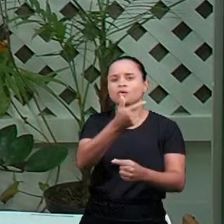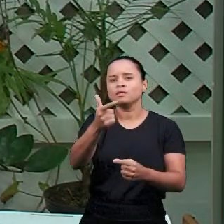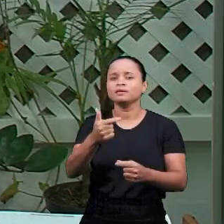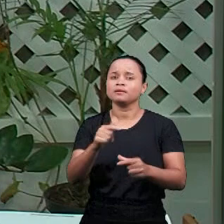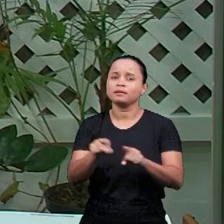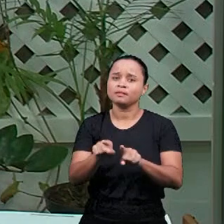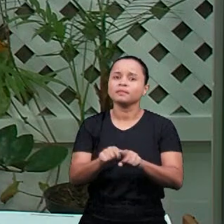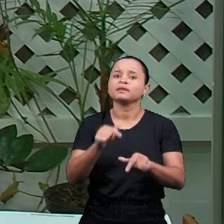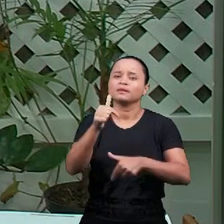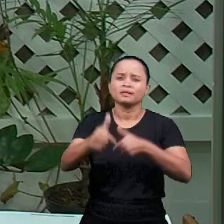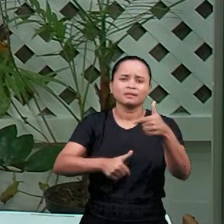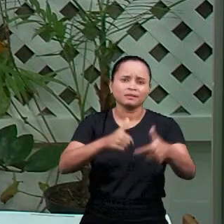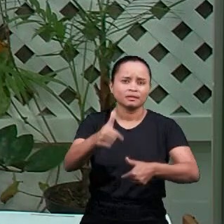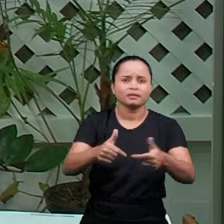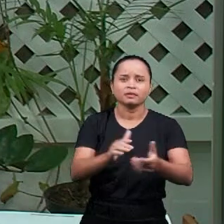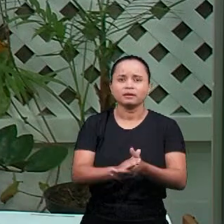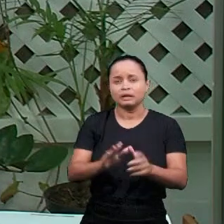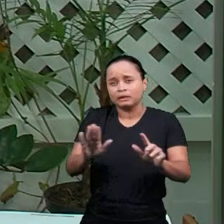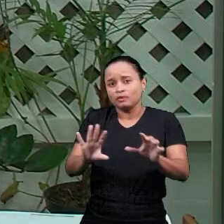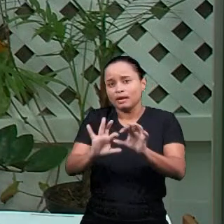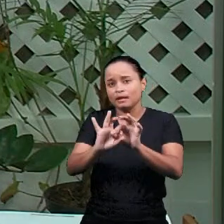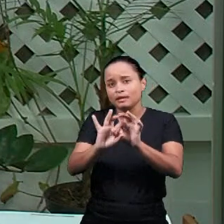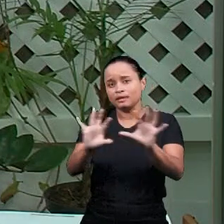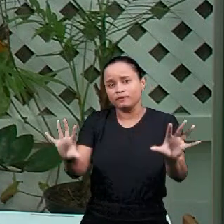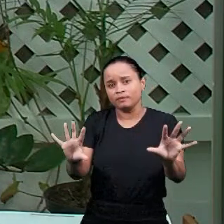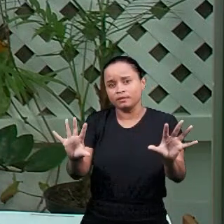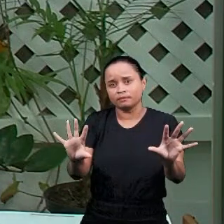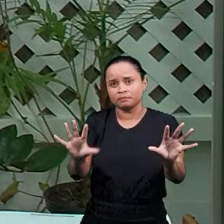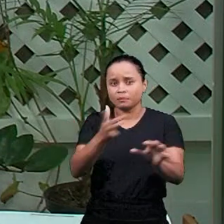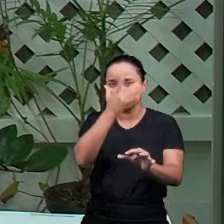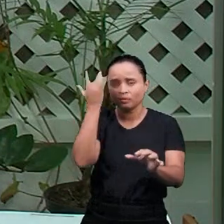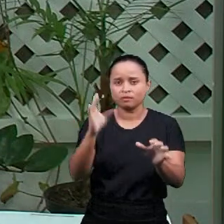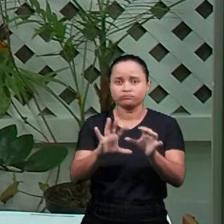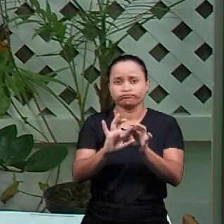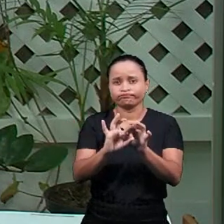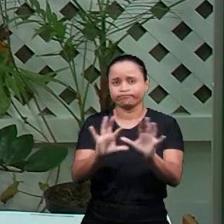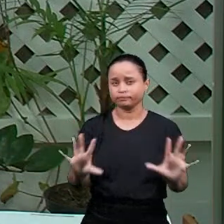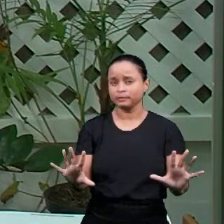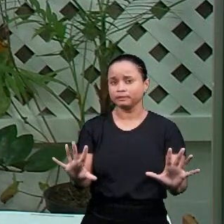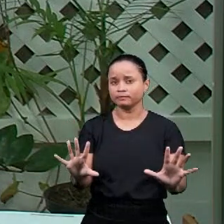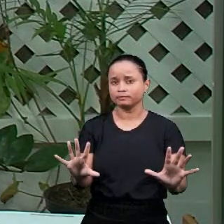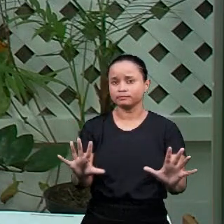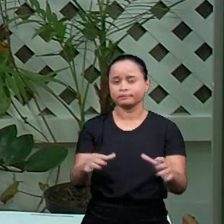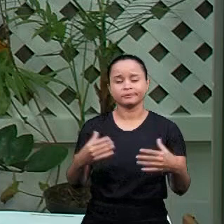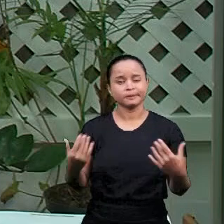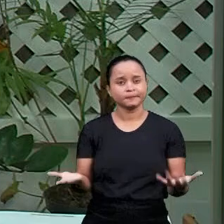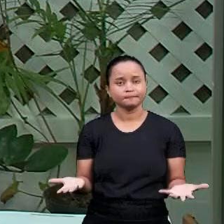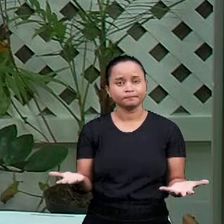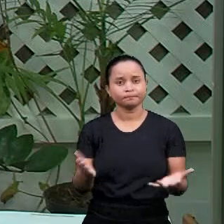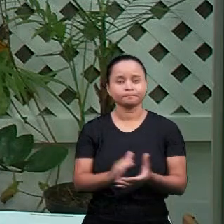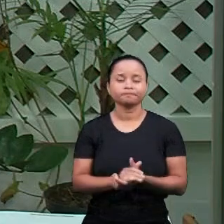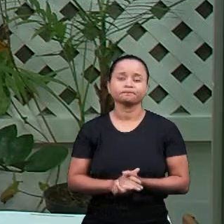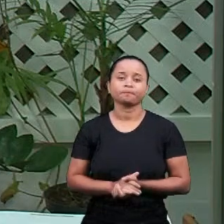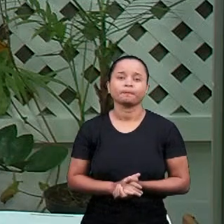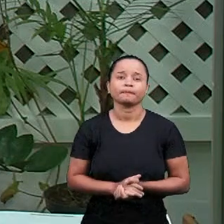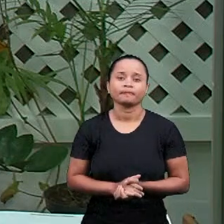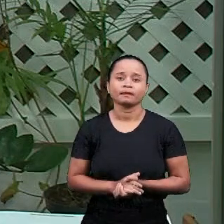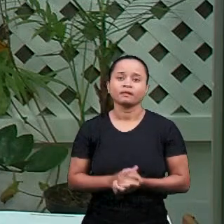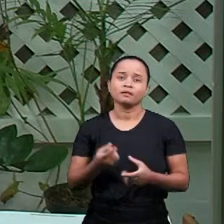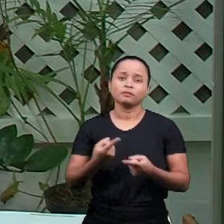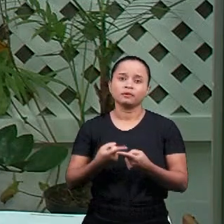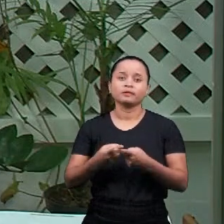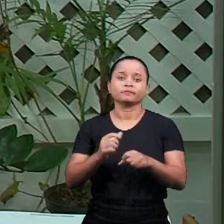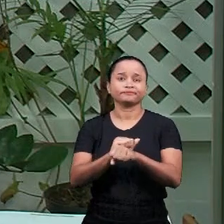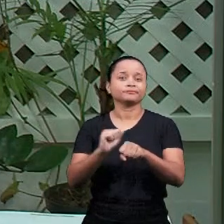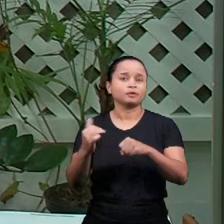travail. Donc, cette liberté que nous avons ici, au même instant, en fonction de